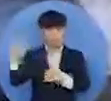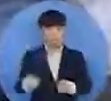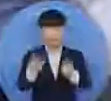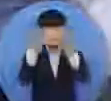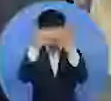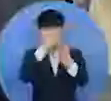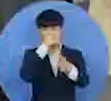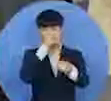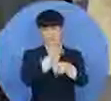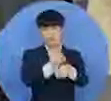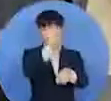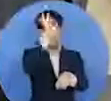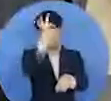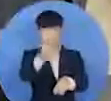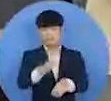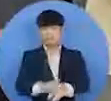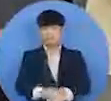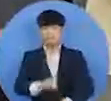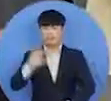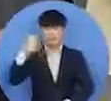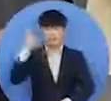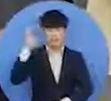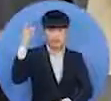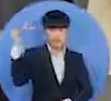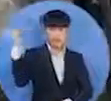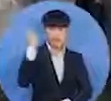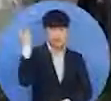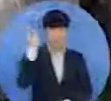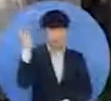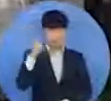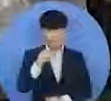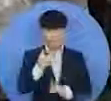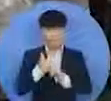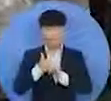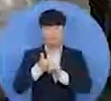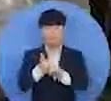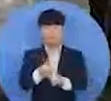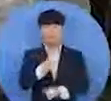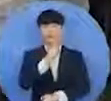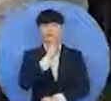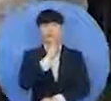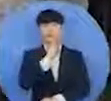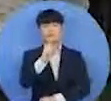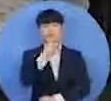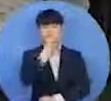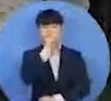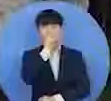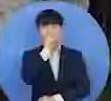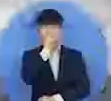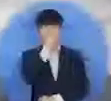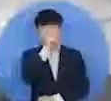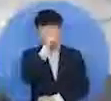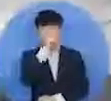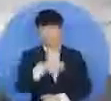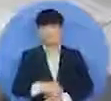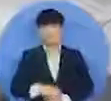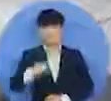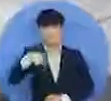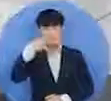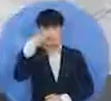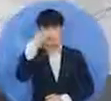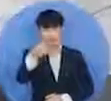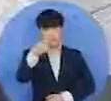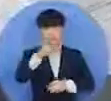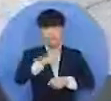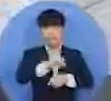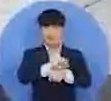가졌습니다. 오전 10시 사이렌 소리에 맞춰 참석자 모두가 1분간 묵념의 시간을 가진 뒤 천안인의